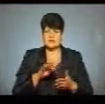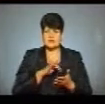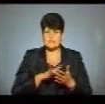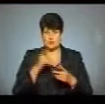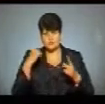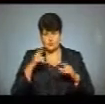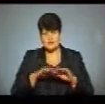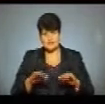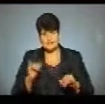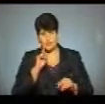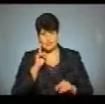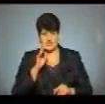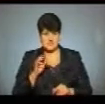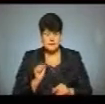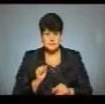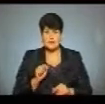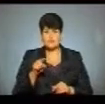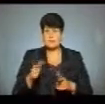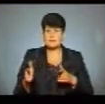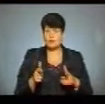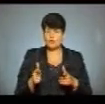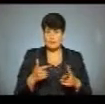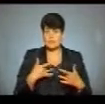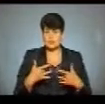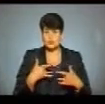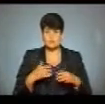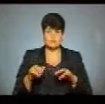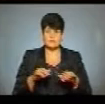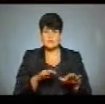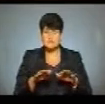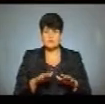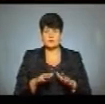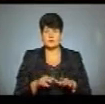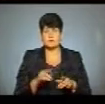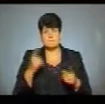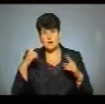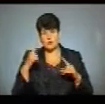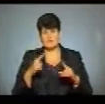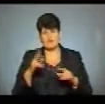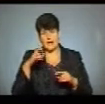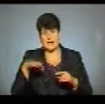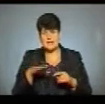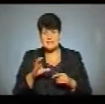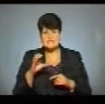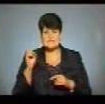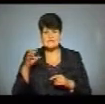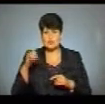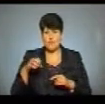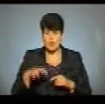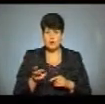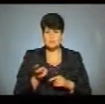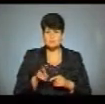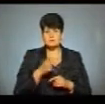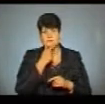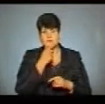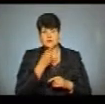творчості дітей та юнацтва. Вони підготували театралізоване дійство «Пригоди в країні світлофорії». Переглянути виставу прийшли